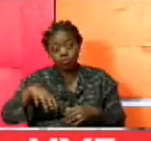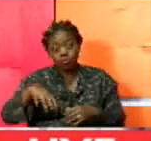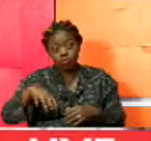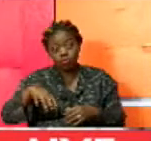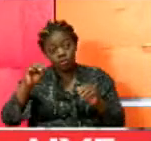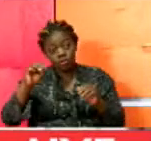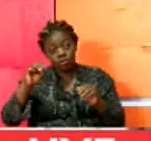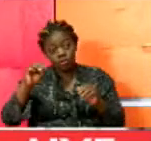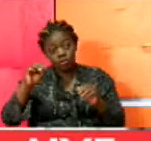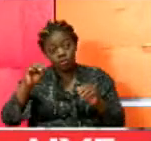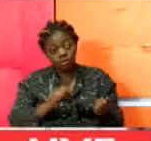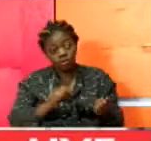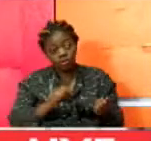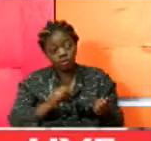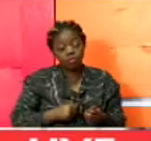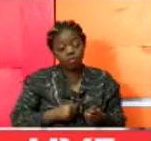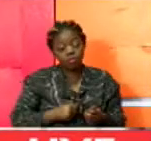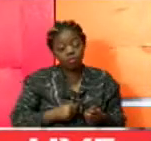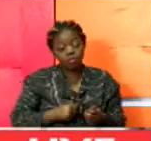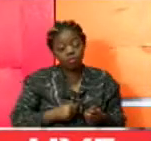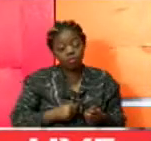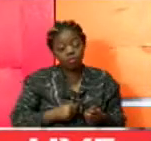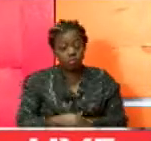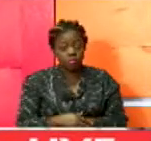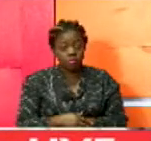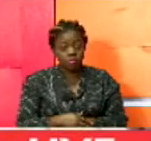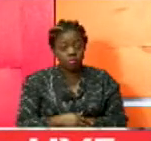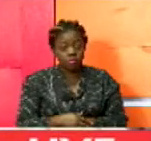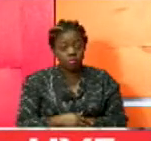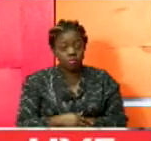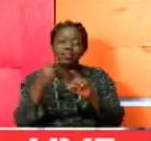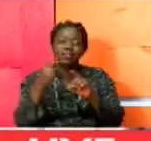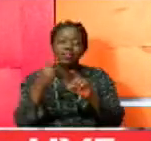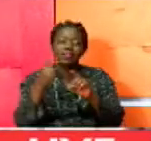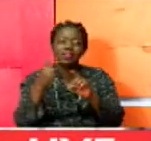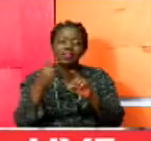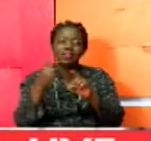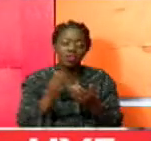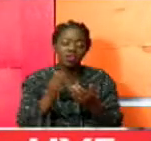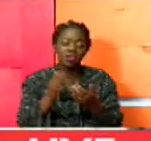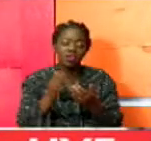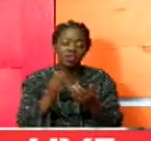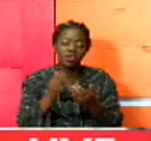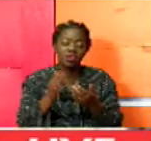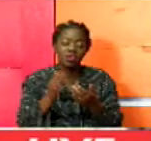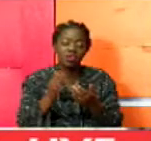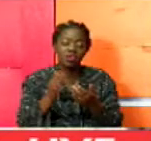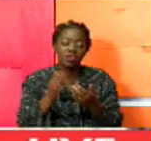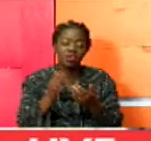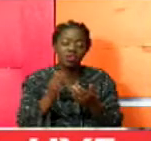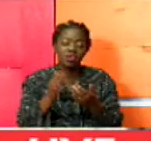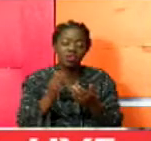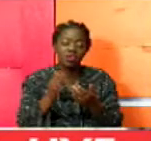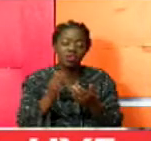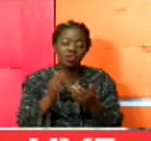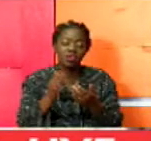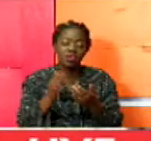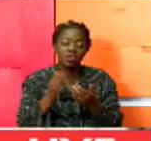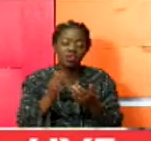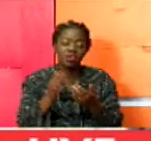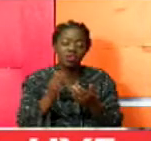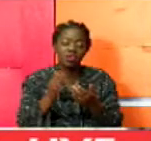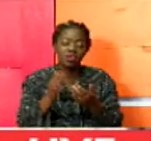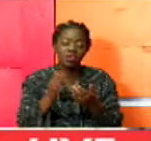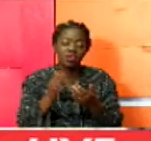nyafi. Na kita nyo ulamu. Kukula wanga tukuza. Kukula wanga tuwira wo. Kumwanyi nyo mgenzi